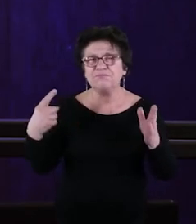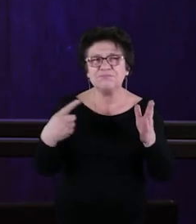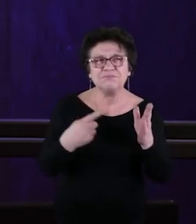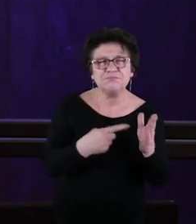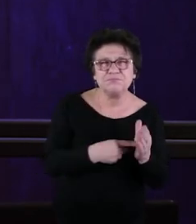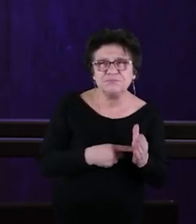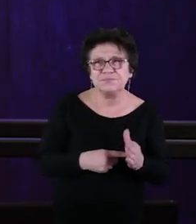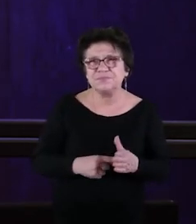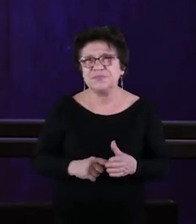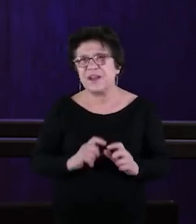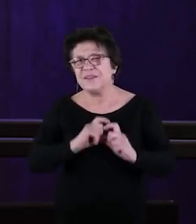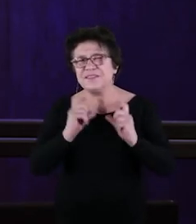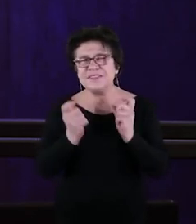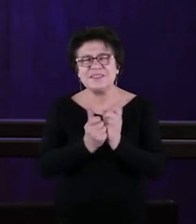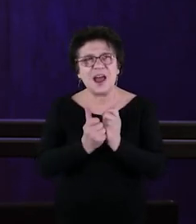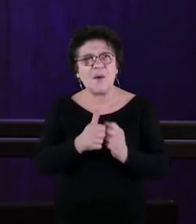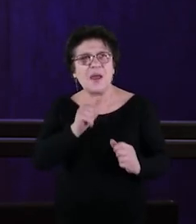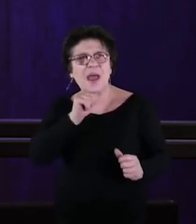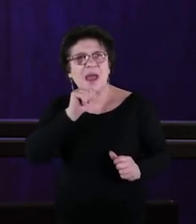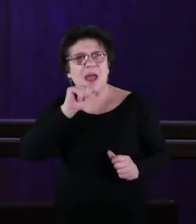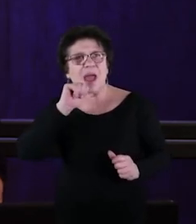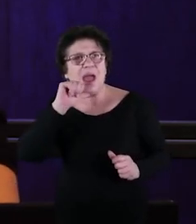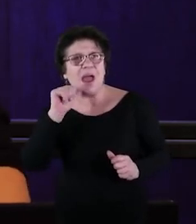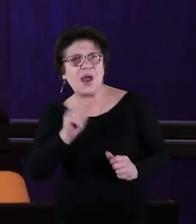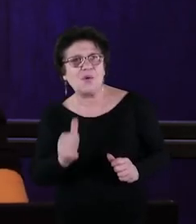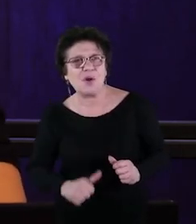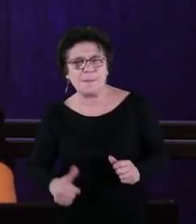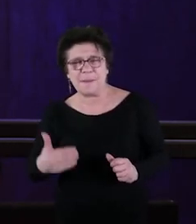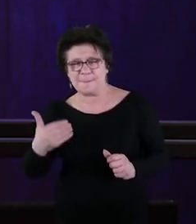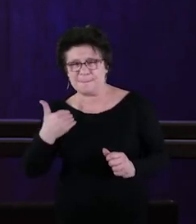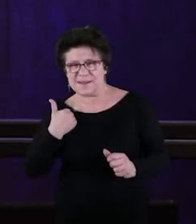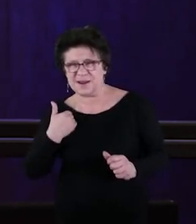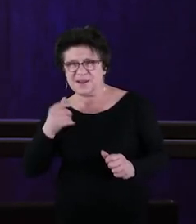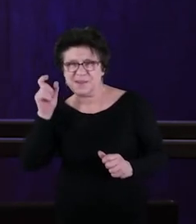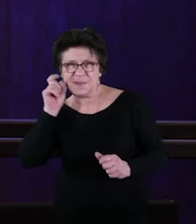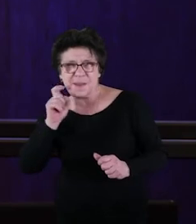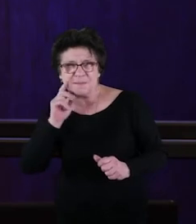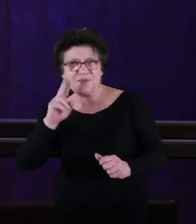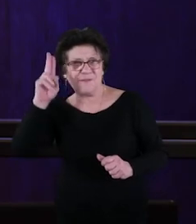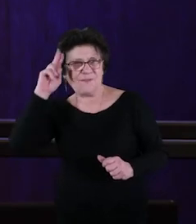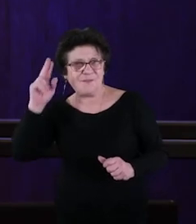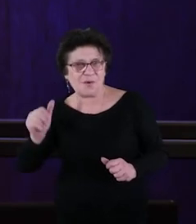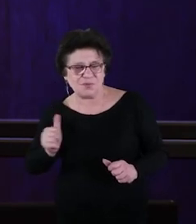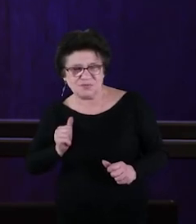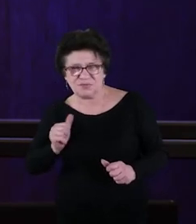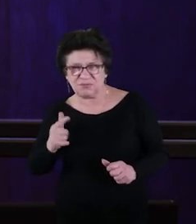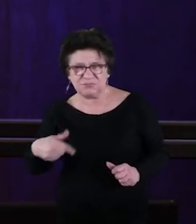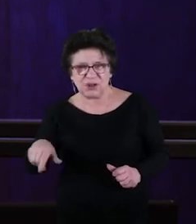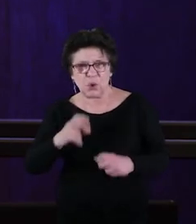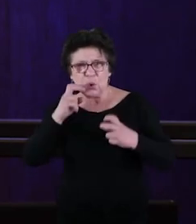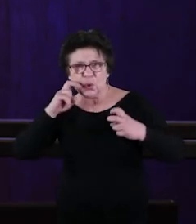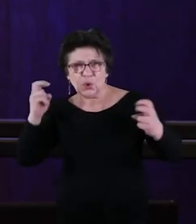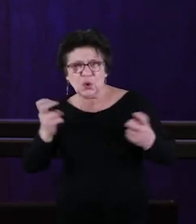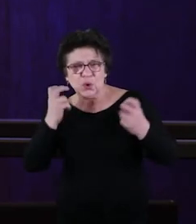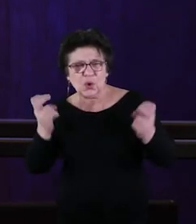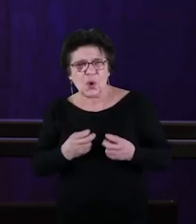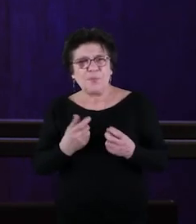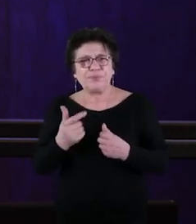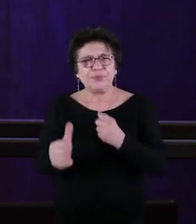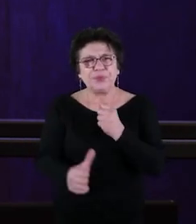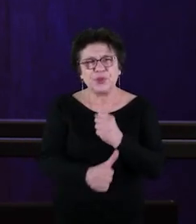czarownic całej Europie to były całe jednostki które poszukiwały tych dokumentów i